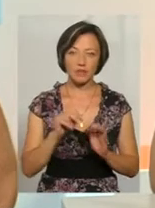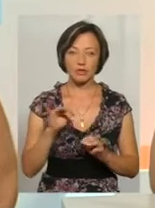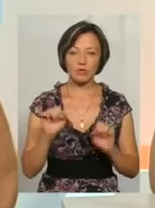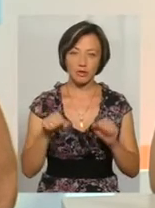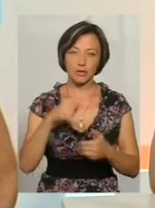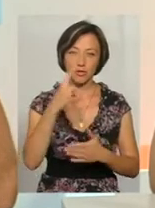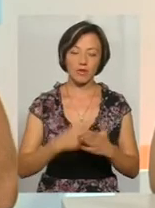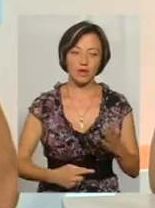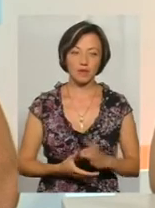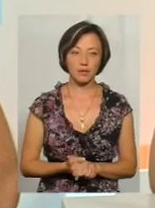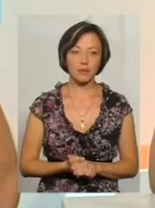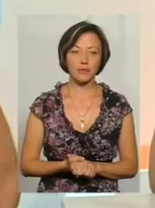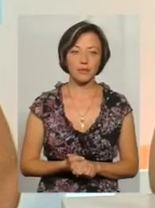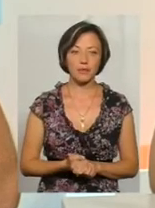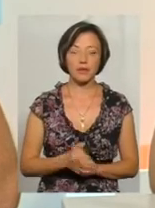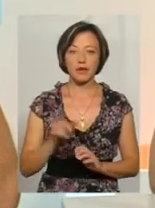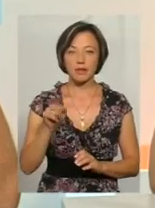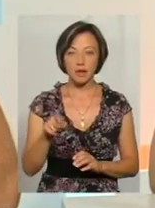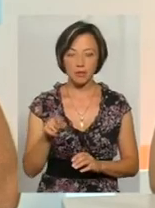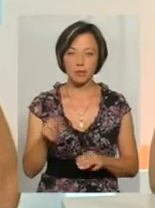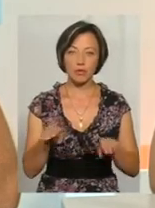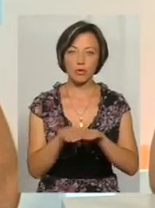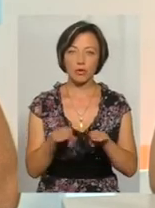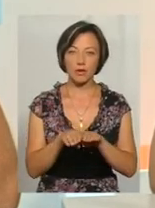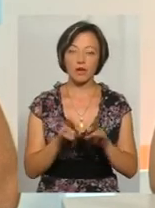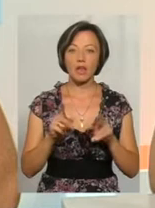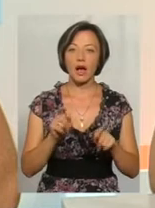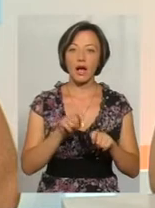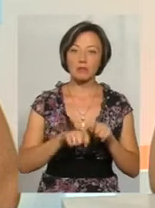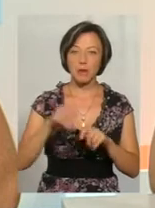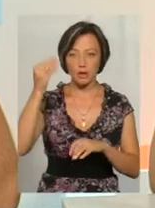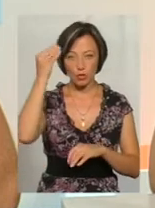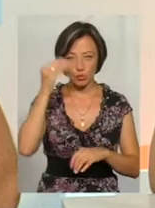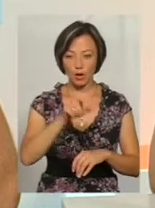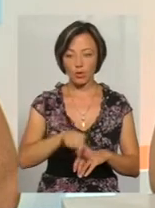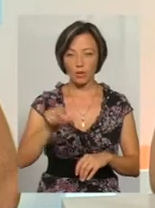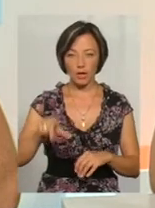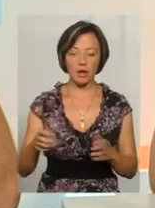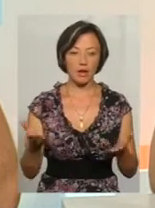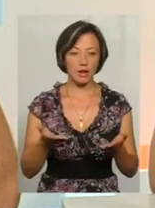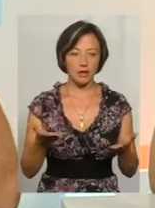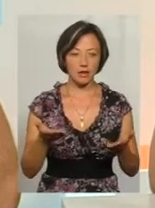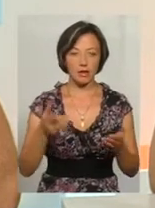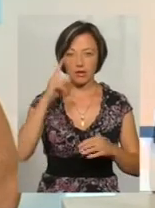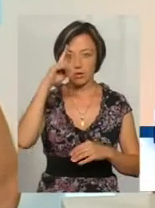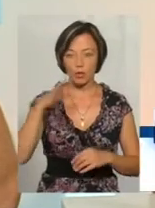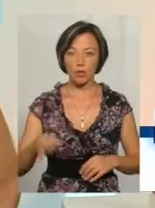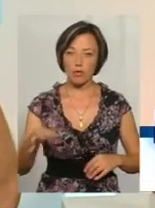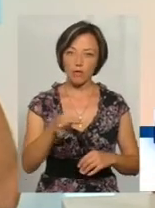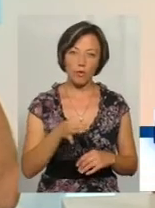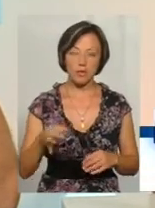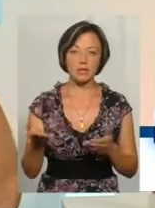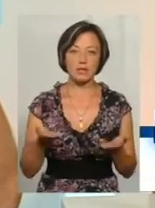довіряти. Там, наскільки я знаю, порівнювалися як експертна думка, тобто людей, які відомі в області, які